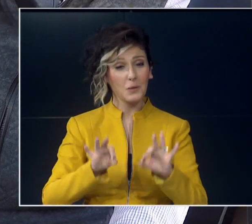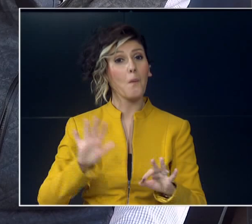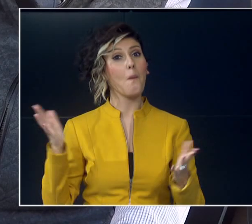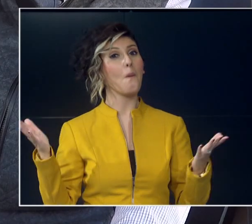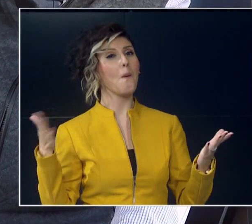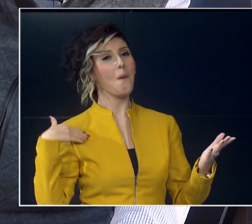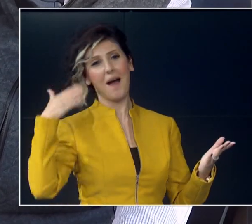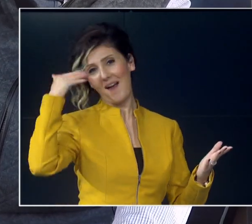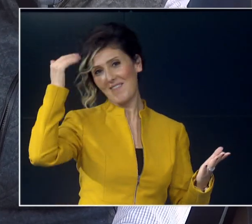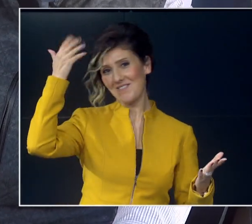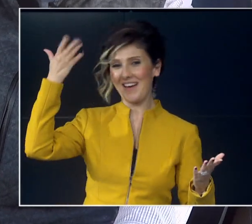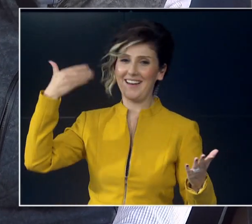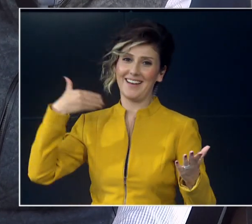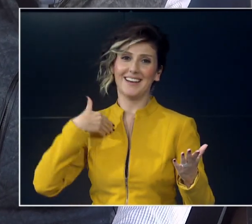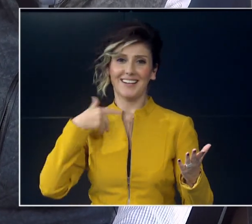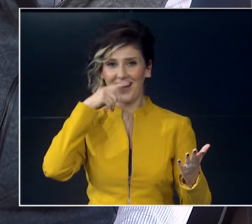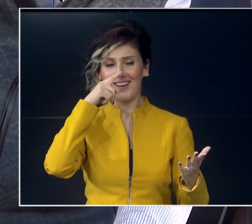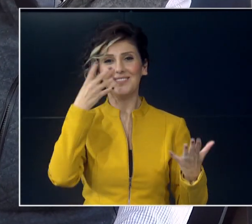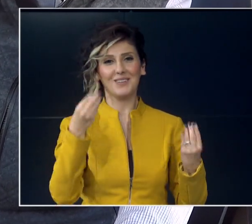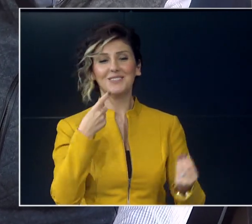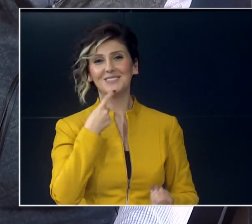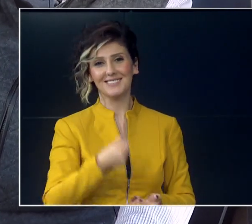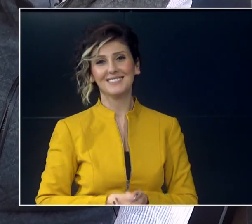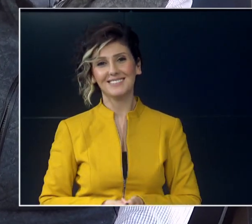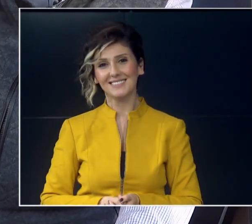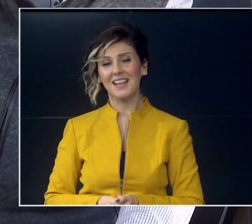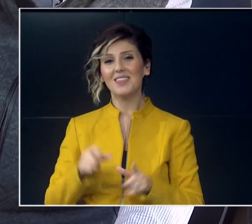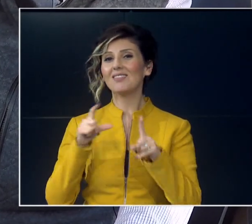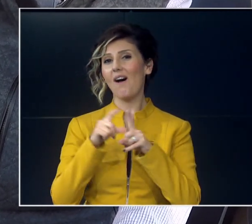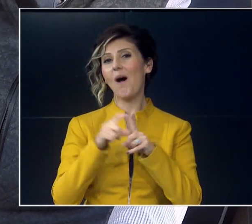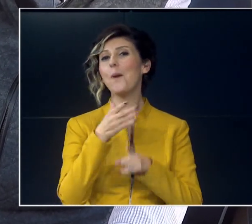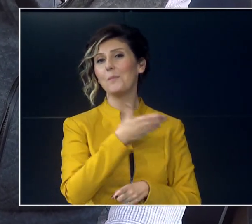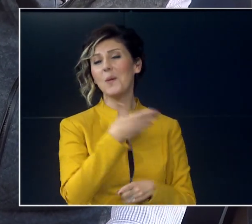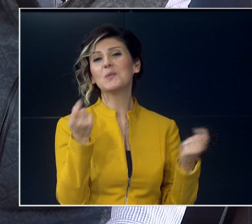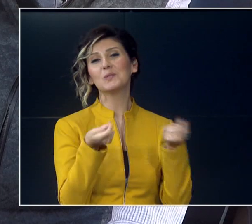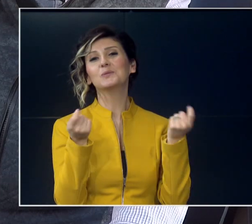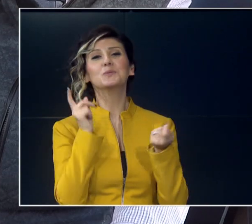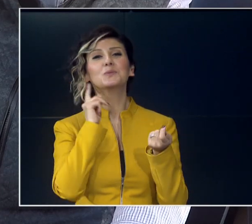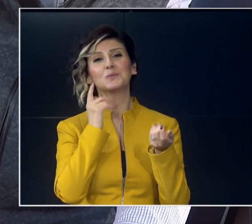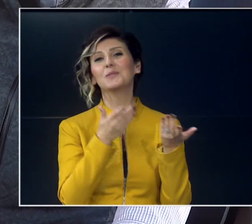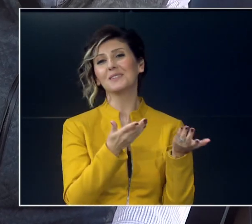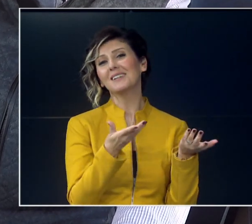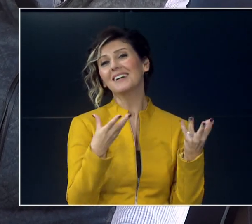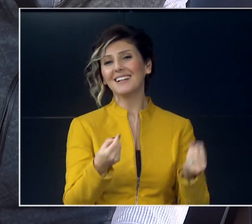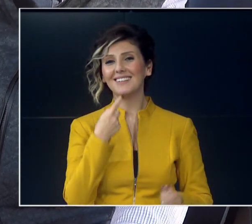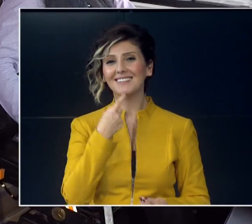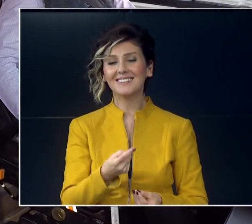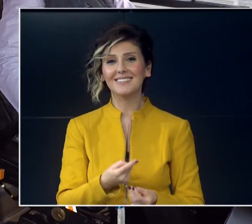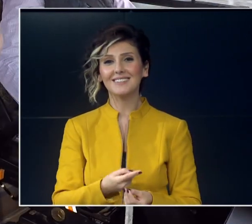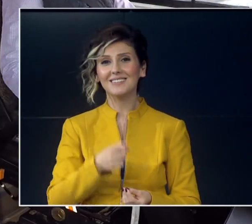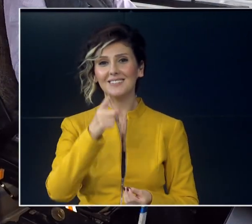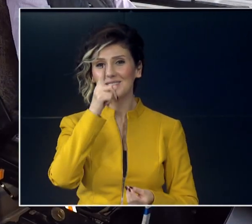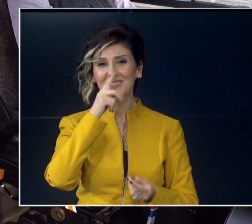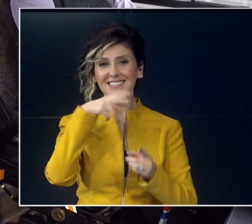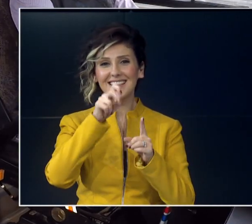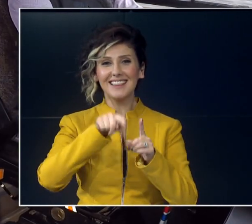Sonra havalı oldu, tamam yani. Ya. Bak yani bizim damadımız bu iş yapıyor falan. 180